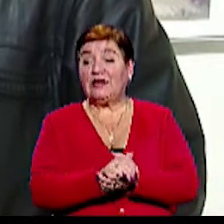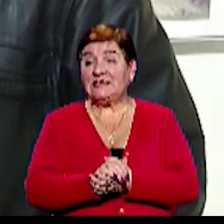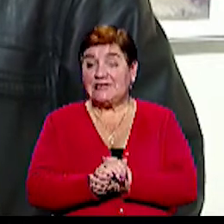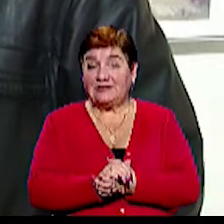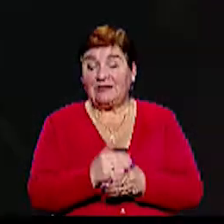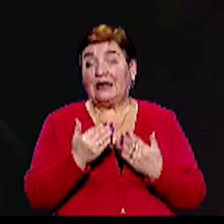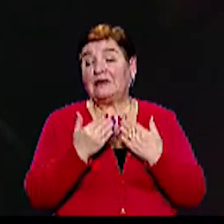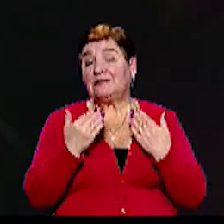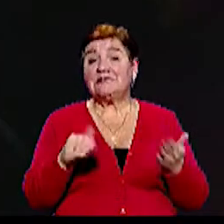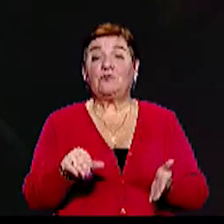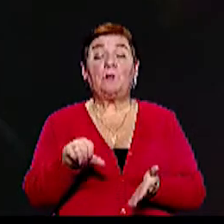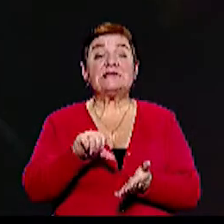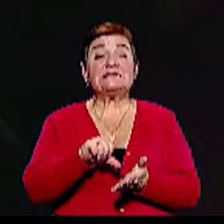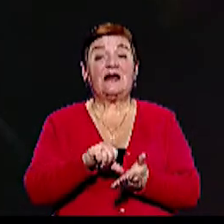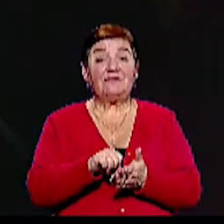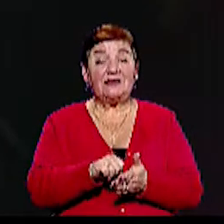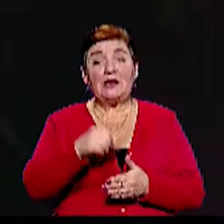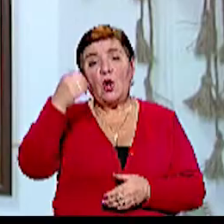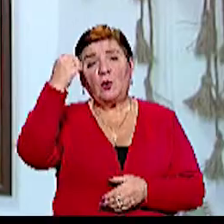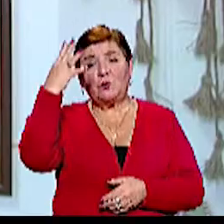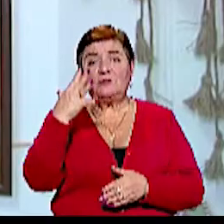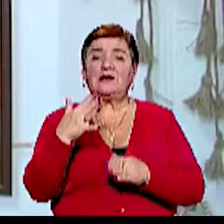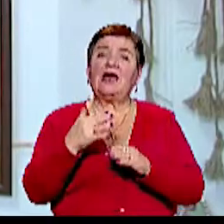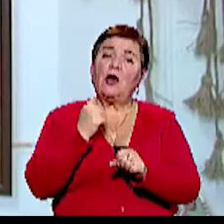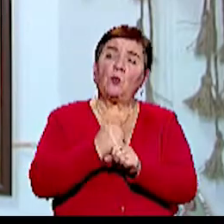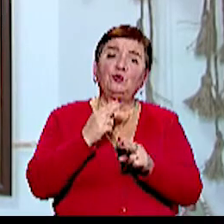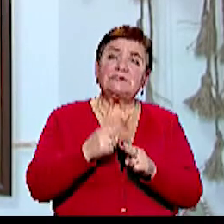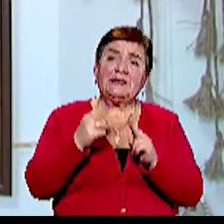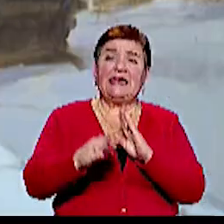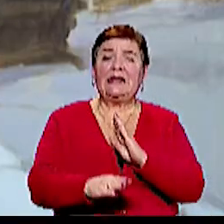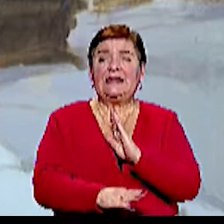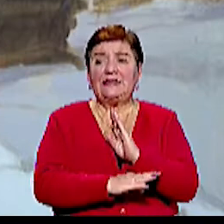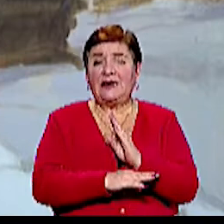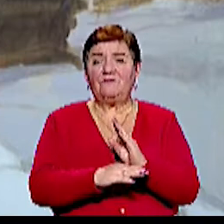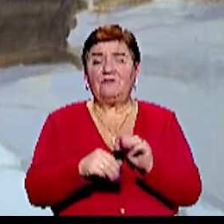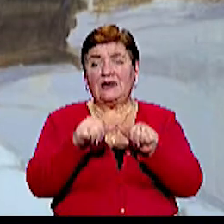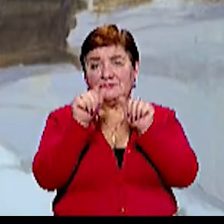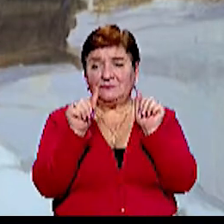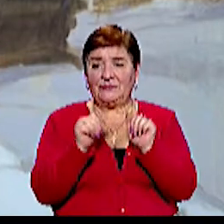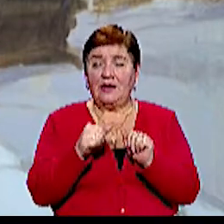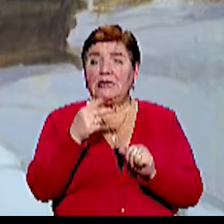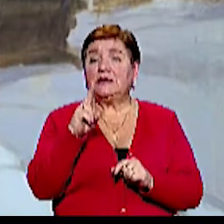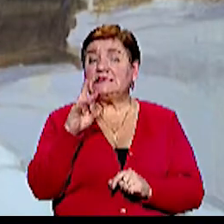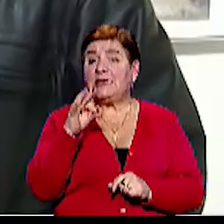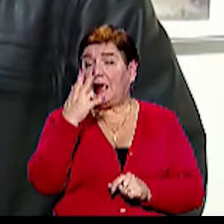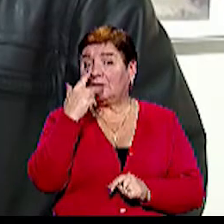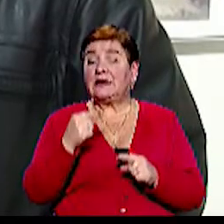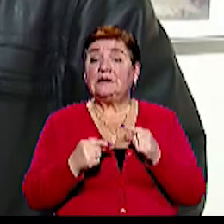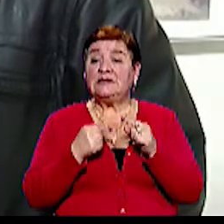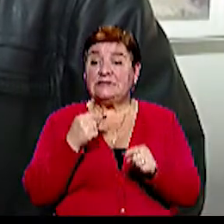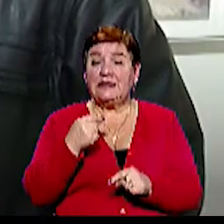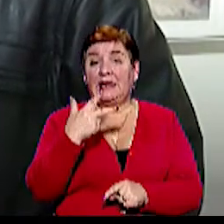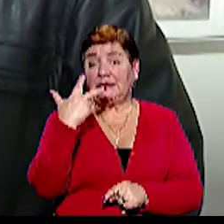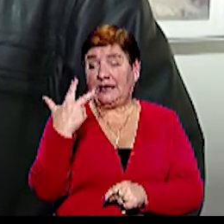Шети, на виставці представлені картини, скульптури, роботи з металу та дерева. Ця виставка у нас вже традиційна. Ми вже